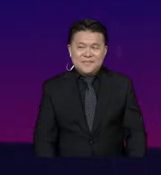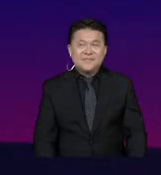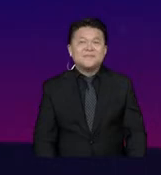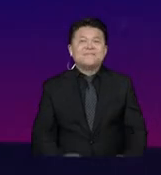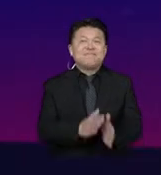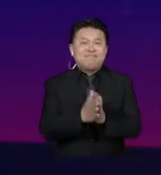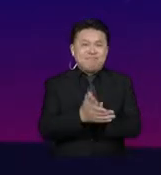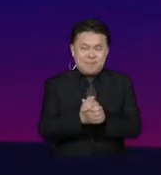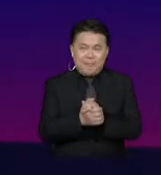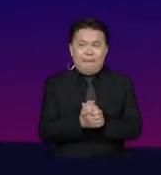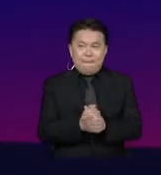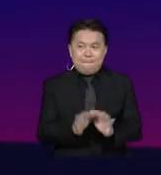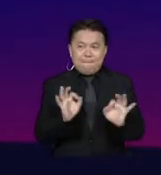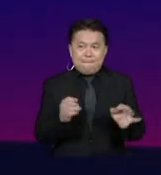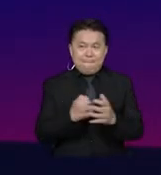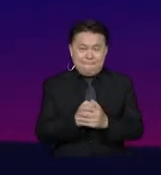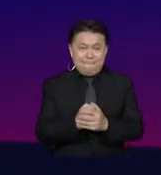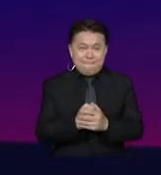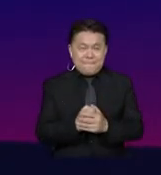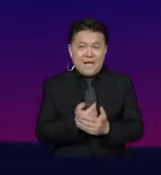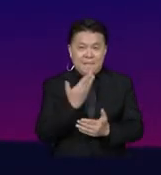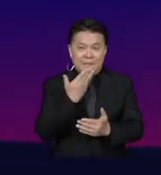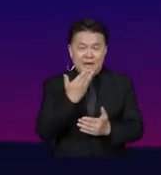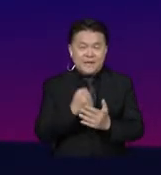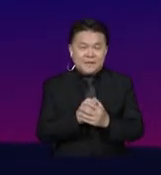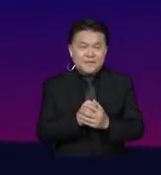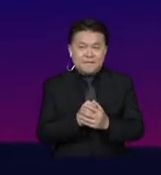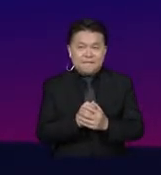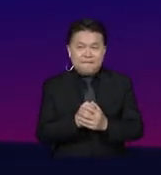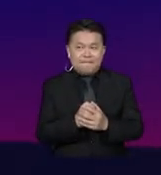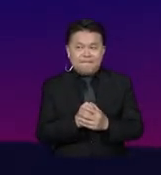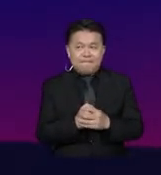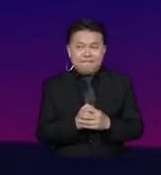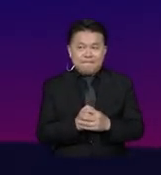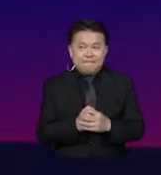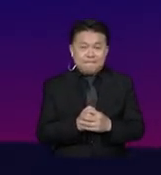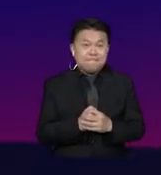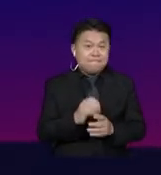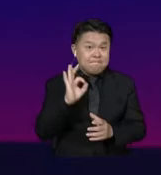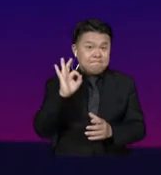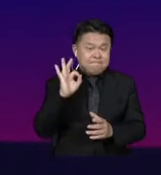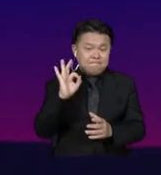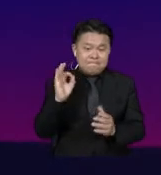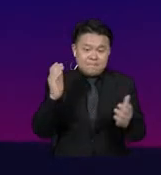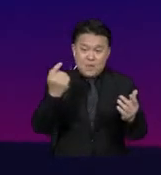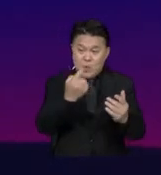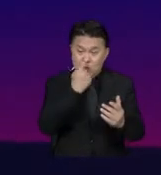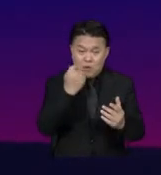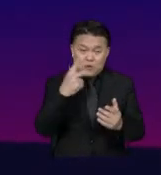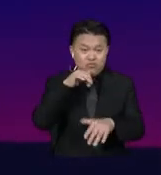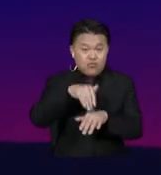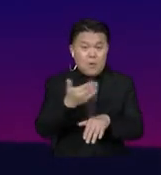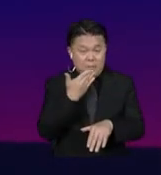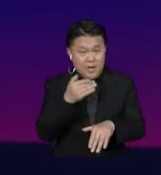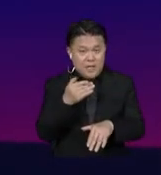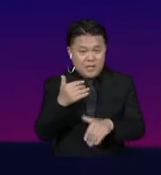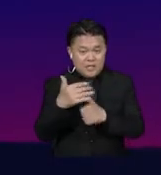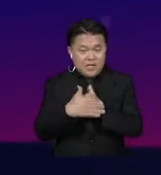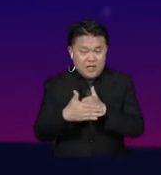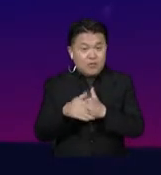아, yes. So I think that friendliness can be learned or trained. And what's nice is that